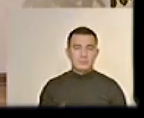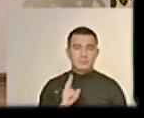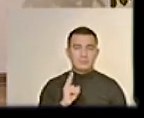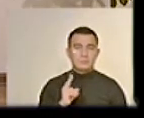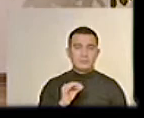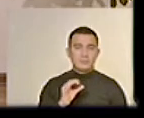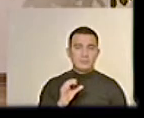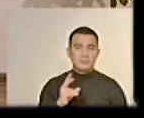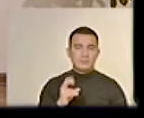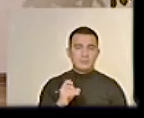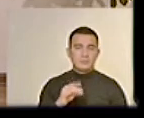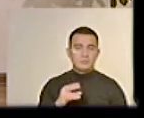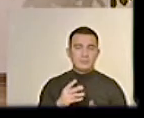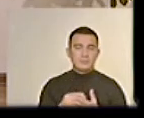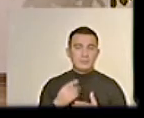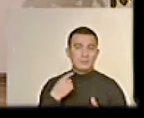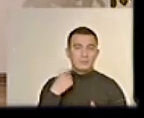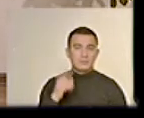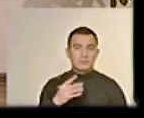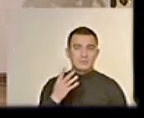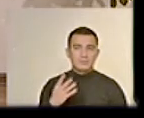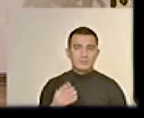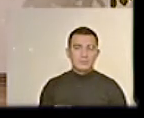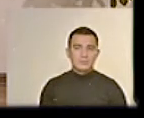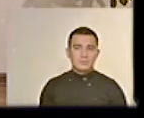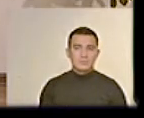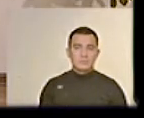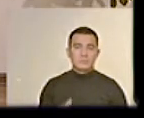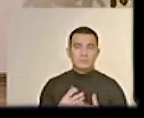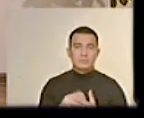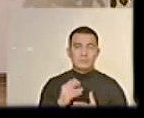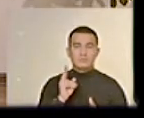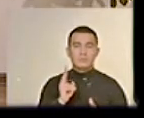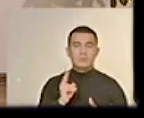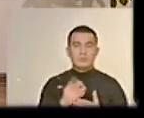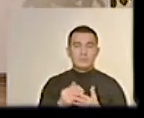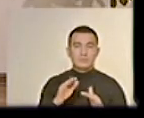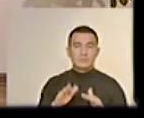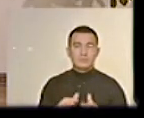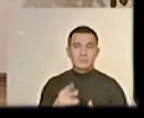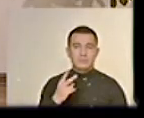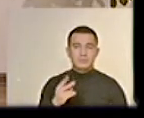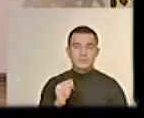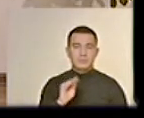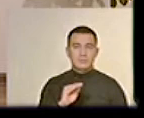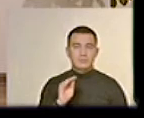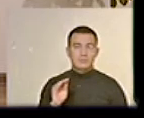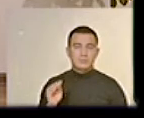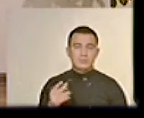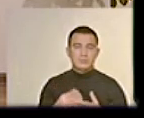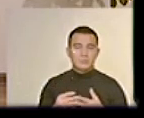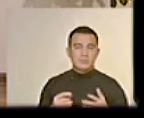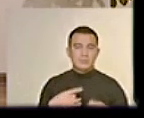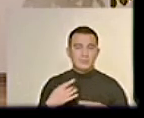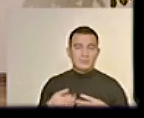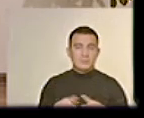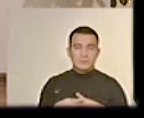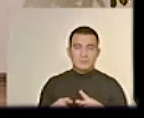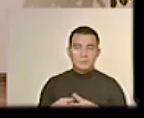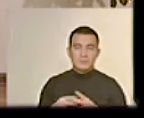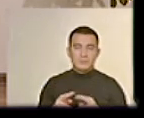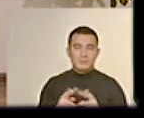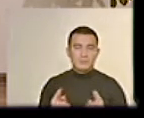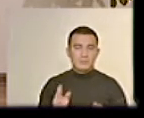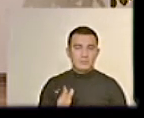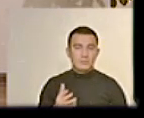kislorodlar soni esa 4ta. Demak, mana koeffitsiyentga 2 qo'yib olamiz. Shunda reaksiyamiz ham teng holatga